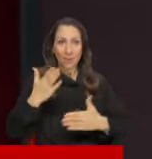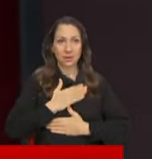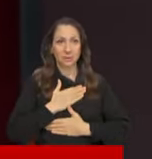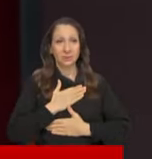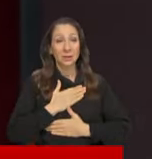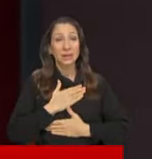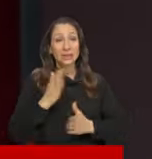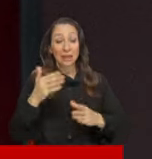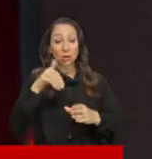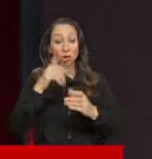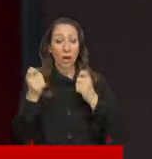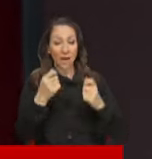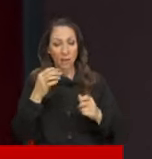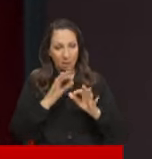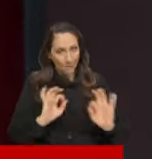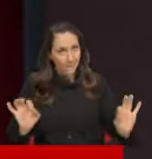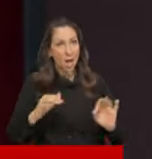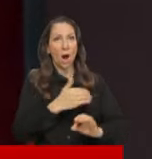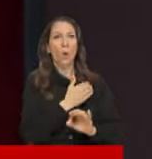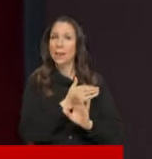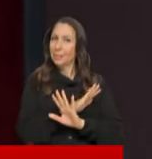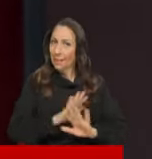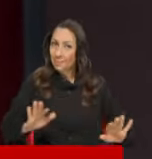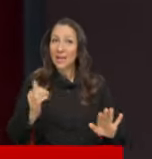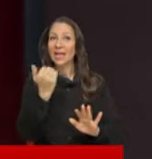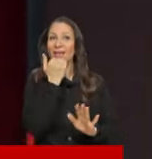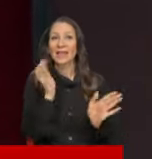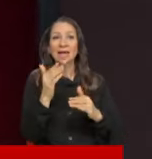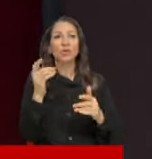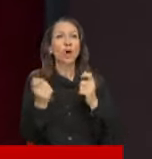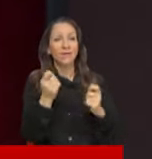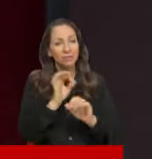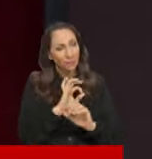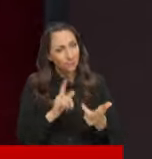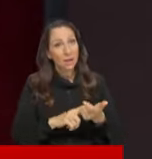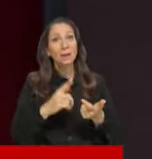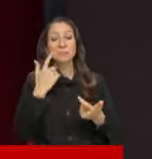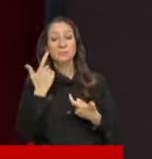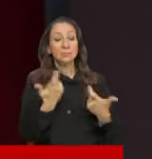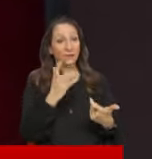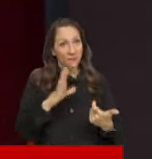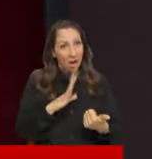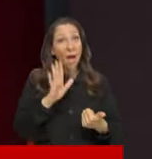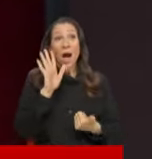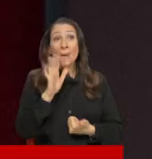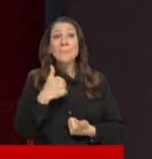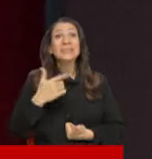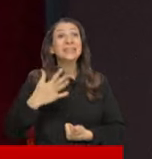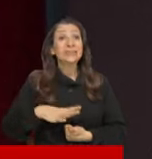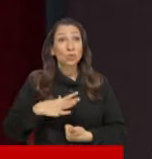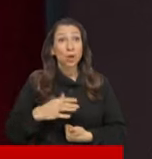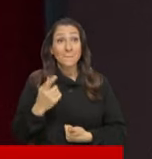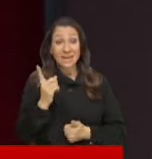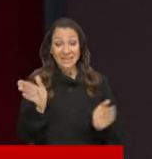sandık görevlilerimiz Tamam avukatlarımız tamam yedek sandık görevlilerimiz Tamam müşahitler de var Ancak Biz istiyoruz ki